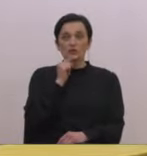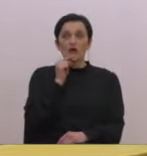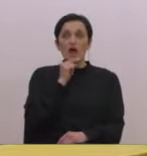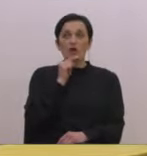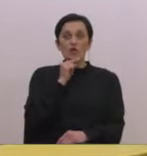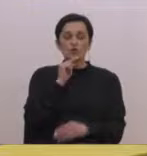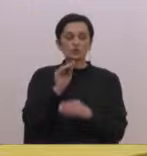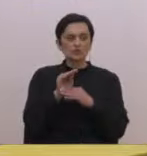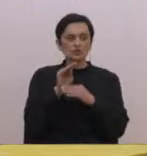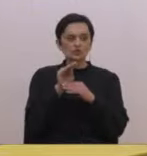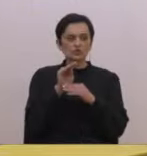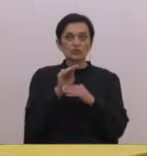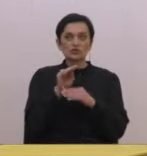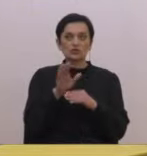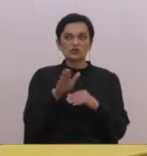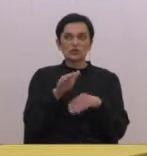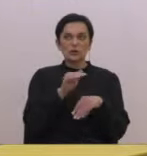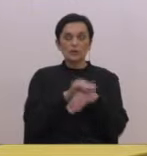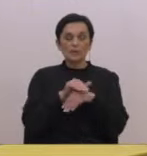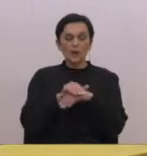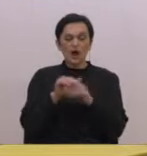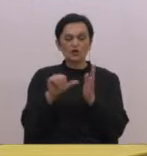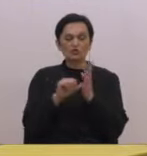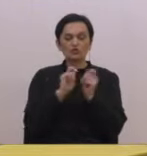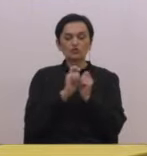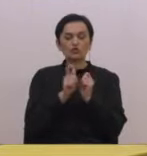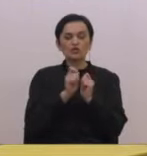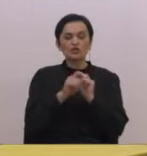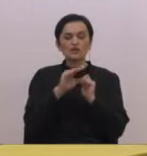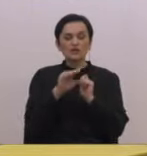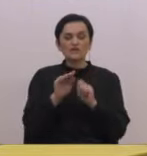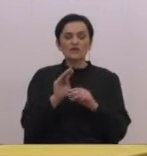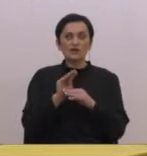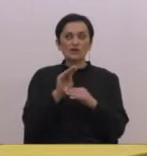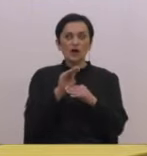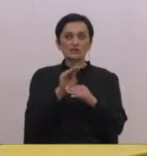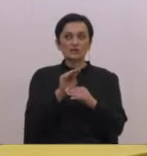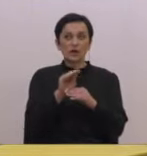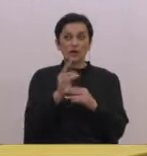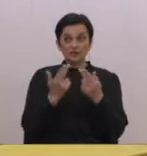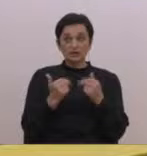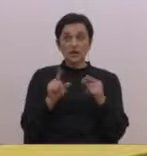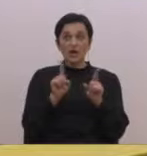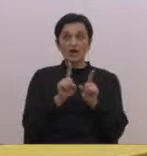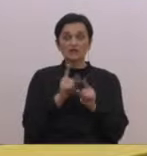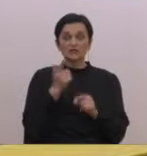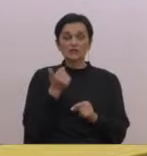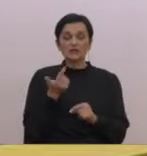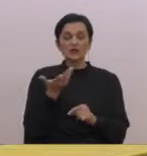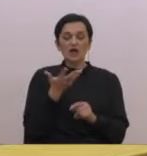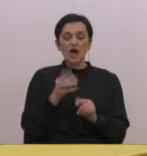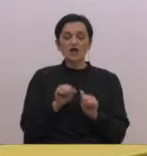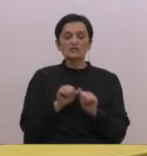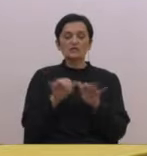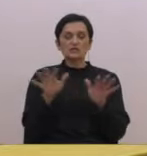ეკონომიკური ზრდის ხელშეწყობ ფაქტორებზე, ინვესტიციების გაზრდაზე და ასევე გაზიფიცირების